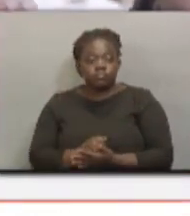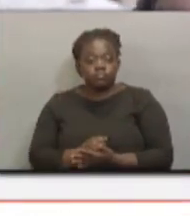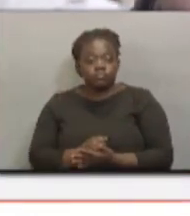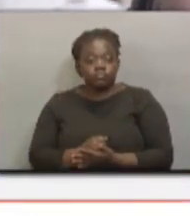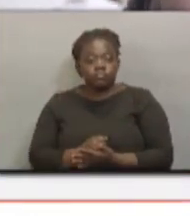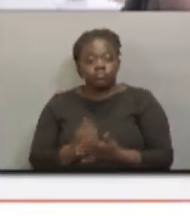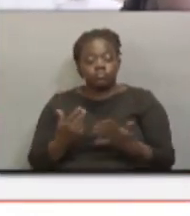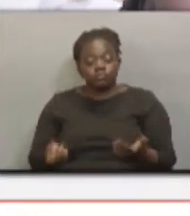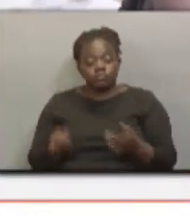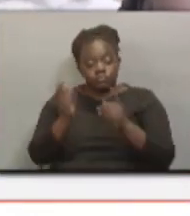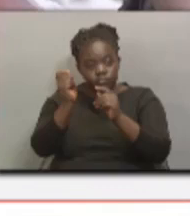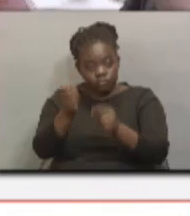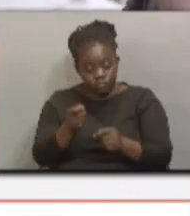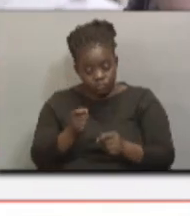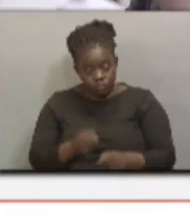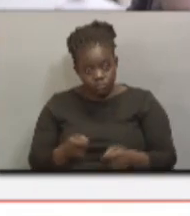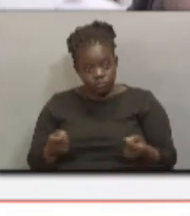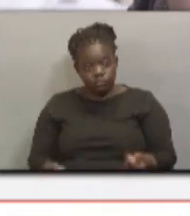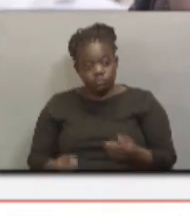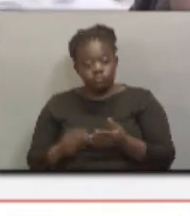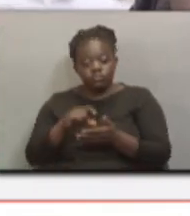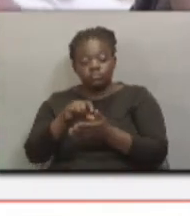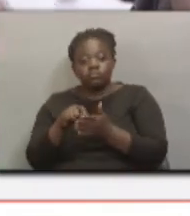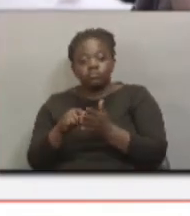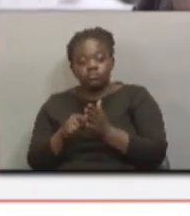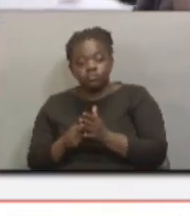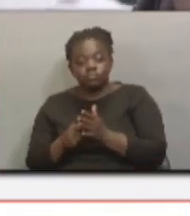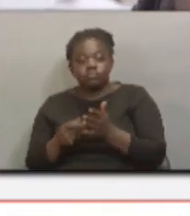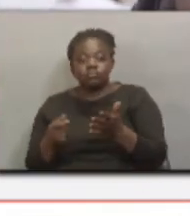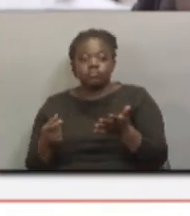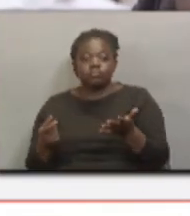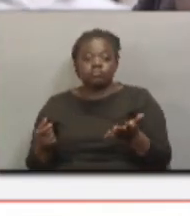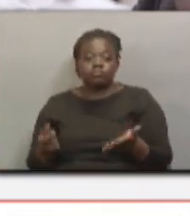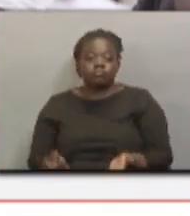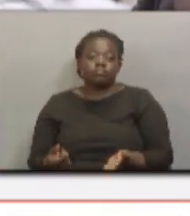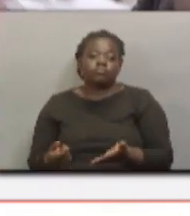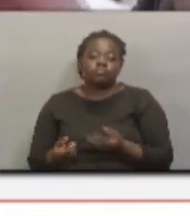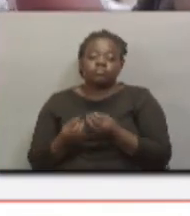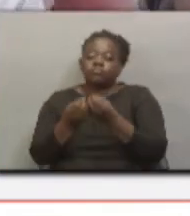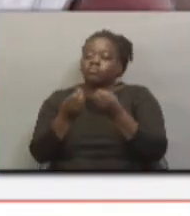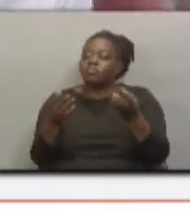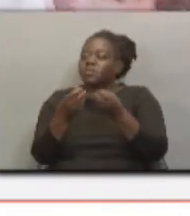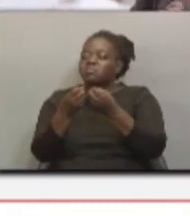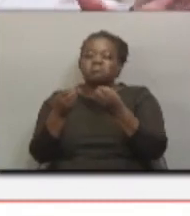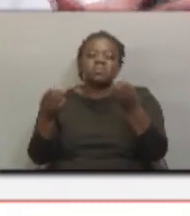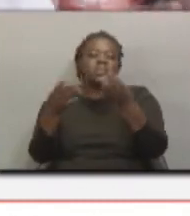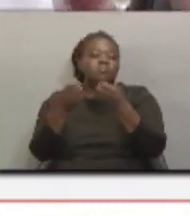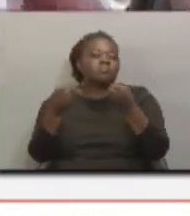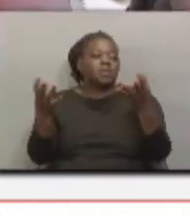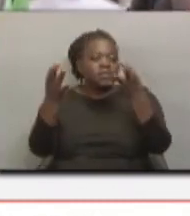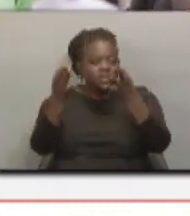bannaffe abalimi tuyina ensigo tuine ndokwa tuine byokuzanyisa